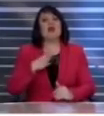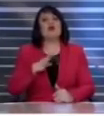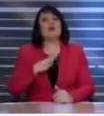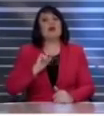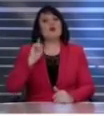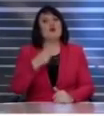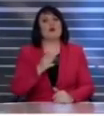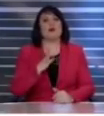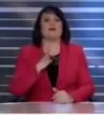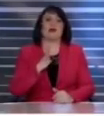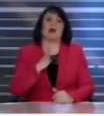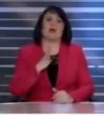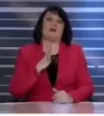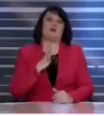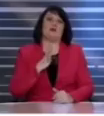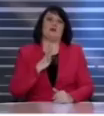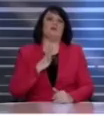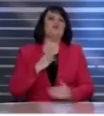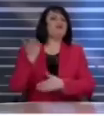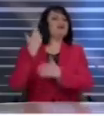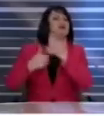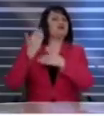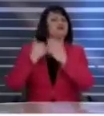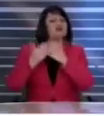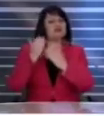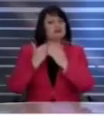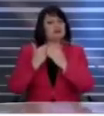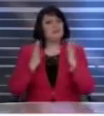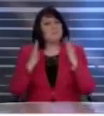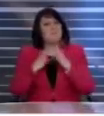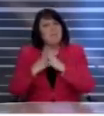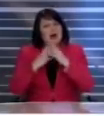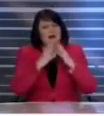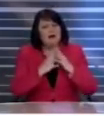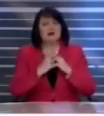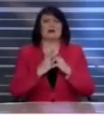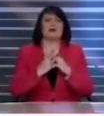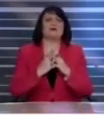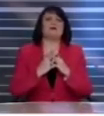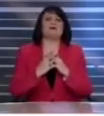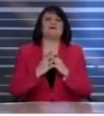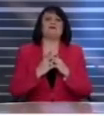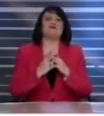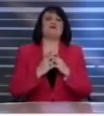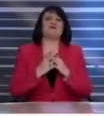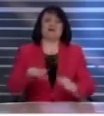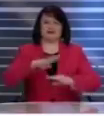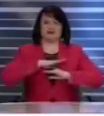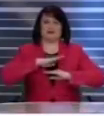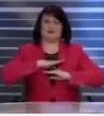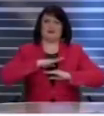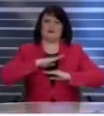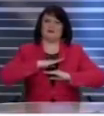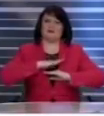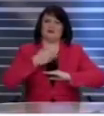όλων εκείνων που προερχόμενοι από το πεδίο των μαχών και των στρατοπέδων συγκέντρωση του